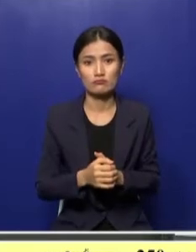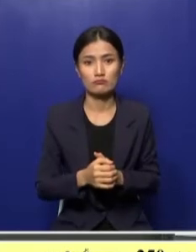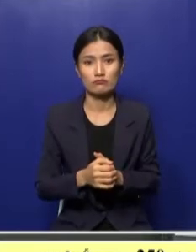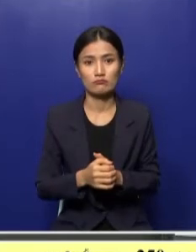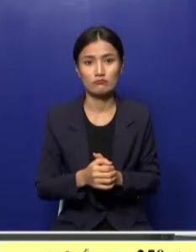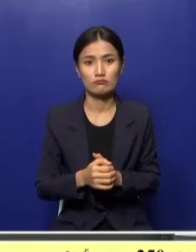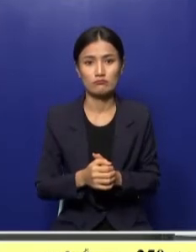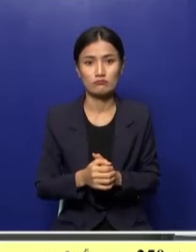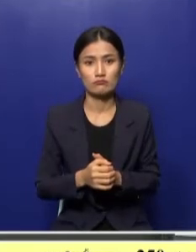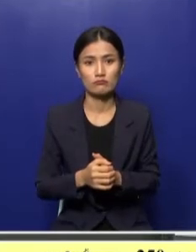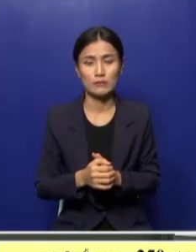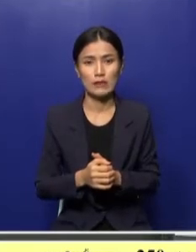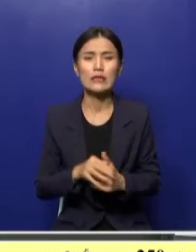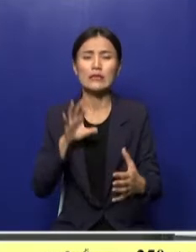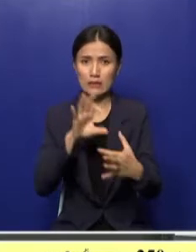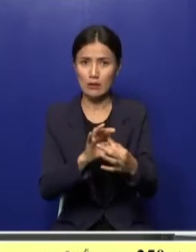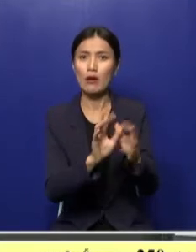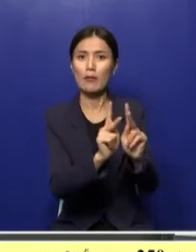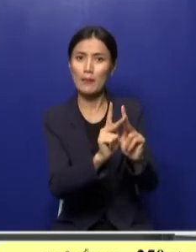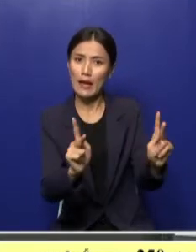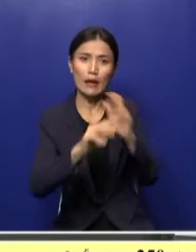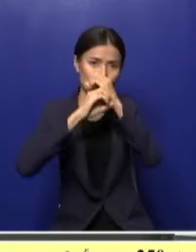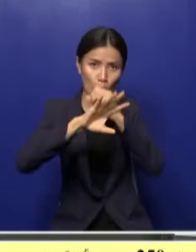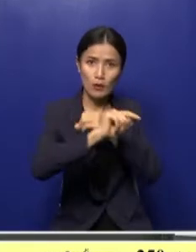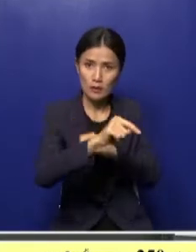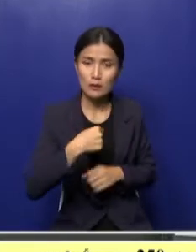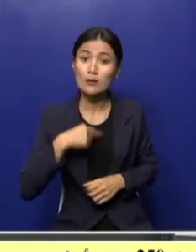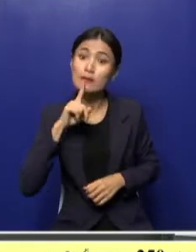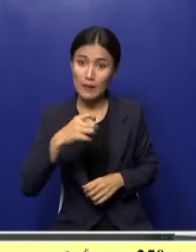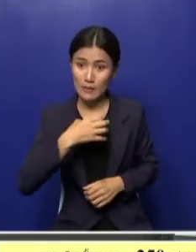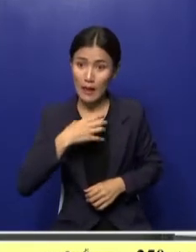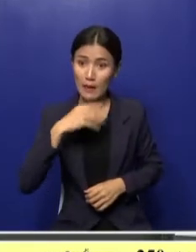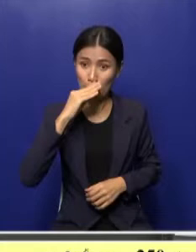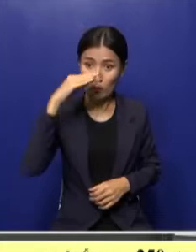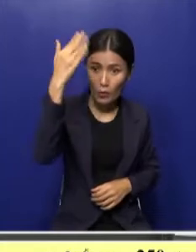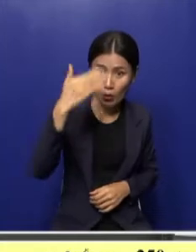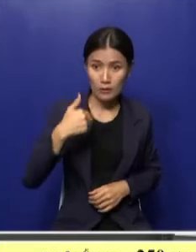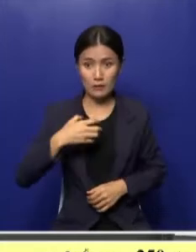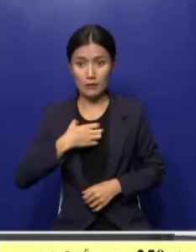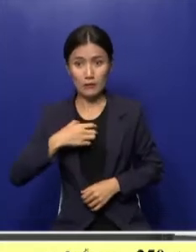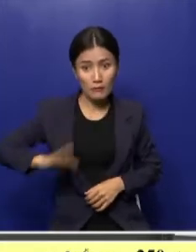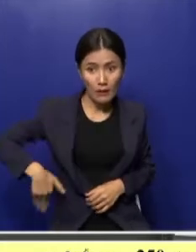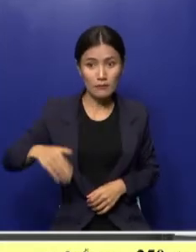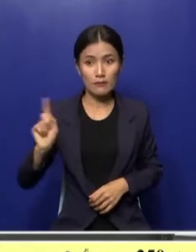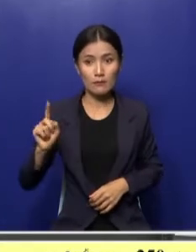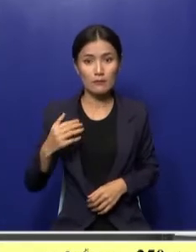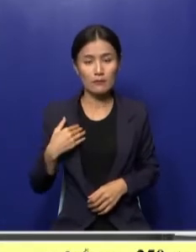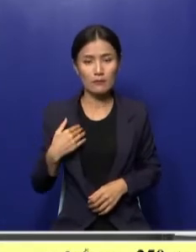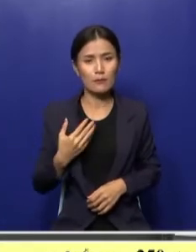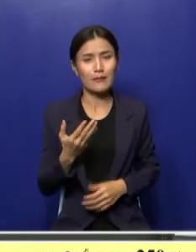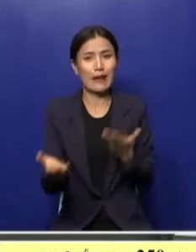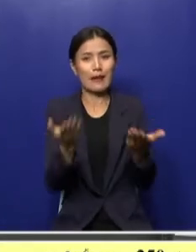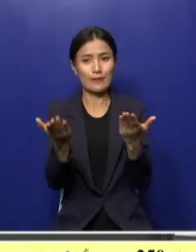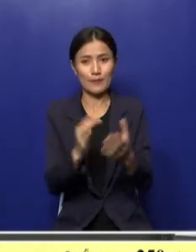กรรมาธิการกตชรนี่แหละครับครับก็ผสมกับพูดก่อนหรือหลักแล้วครับอ่าเอ่อสุดๆแล้วแต่ประธานจะพิจารณาครับ